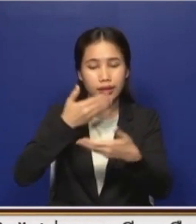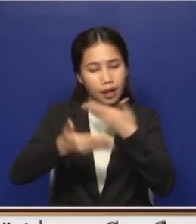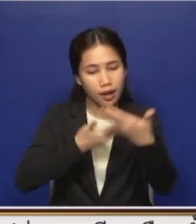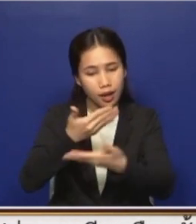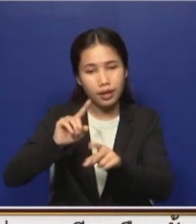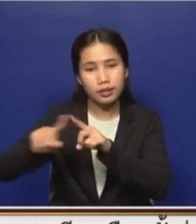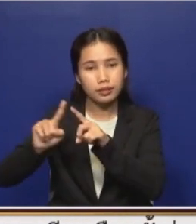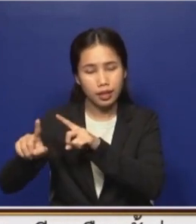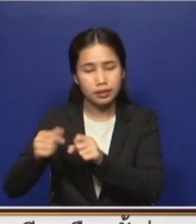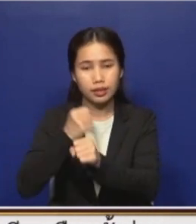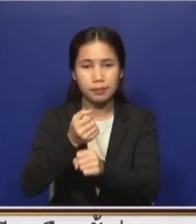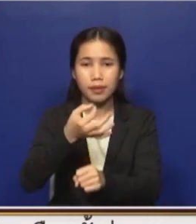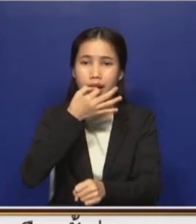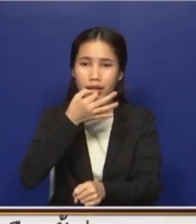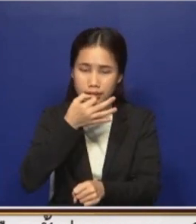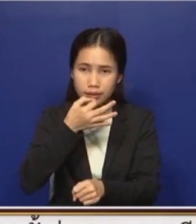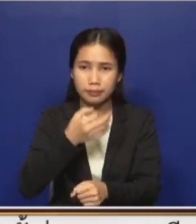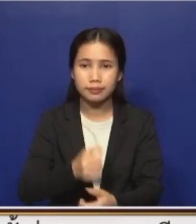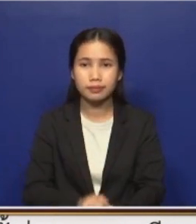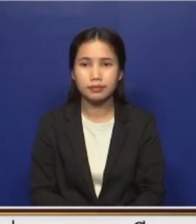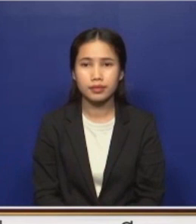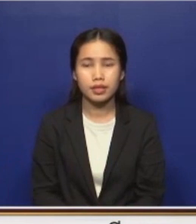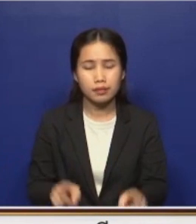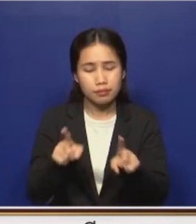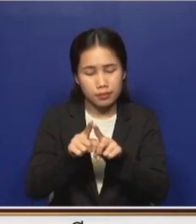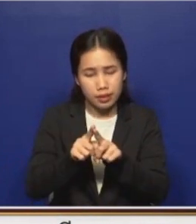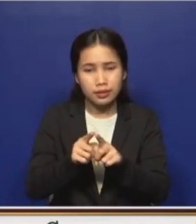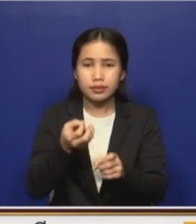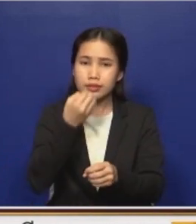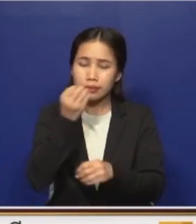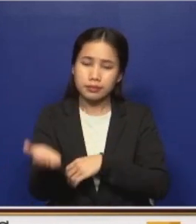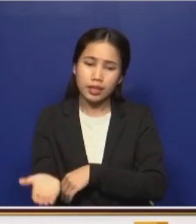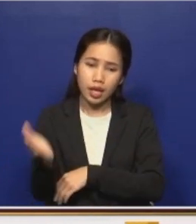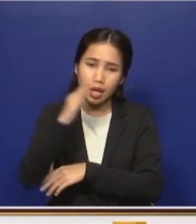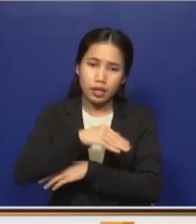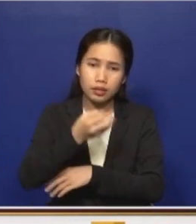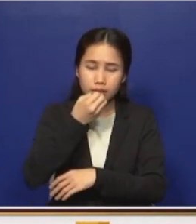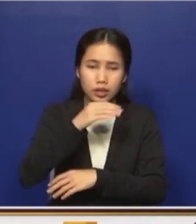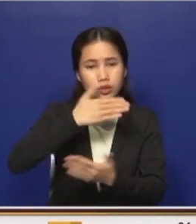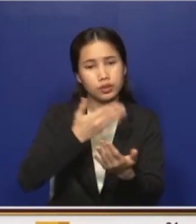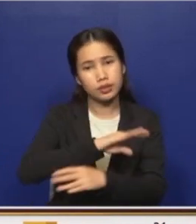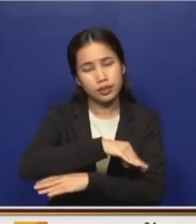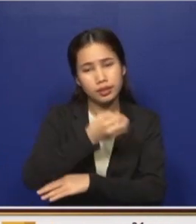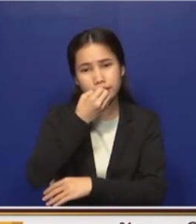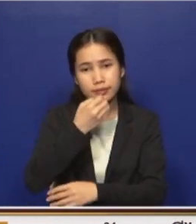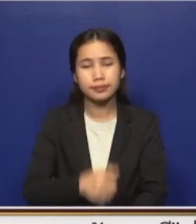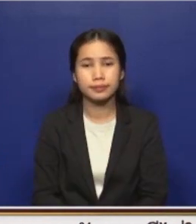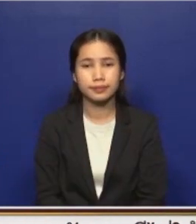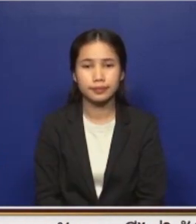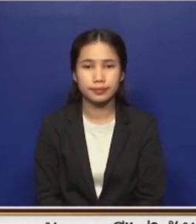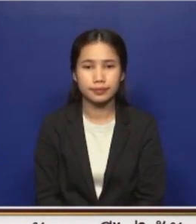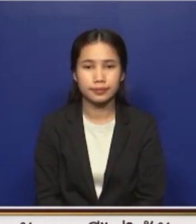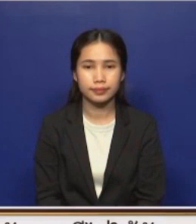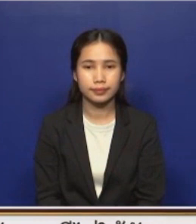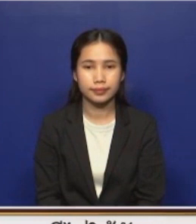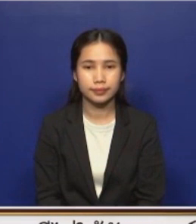ตัวเลขนี้จำให้ดีๆนะฮะแล้วทำความเข้าใจด้วยฮะถ้าใครมีตัวเลขอัปเดตวันนี้เพราะสไลด์นี้ท